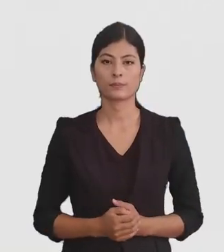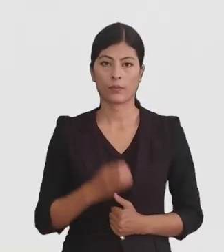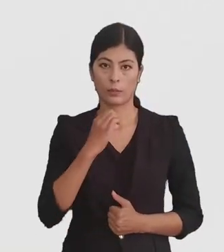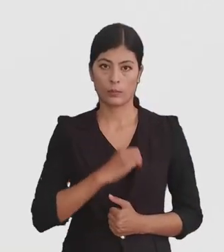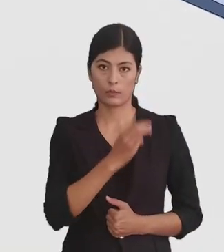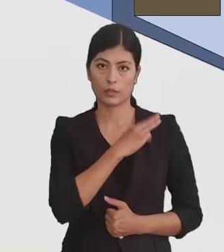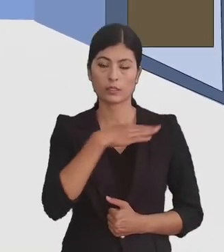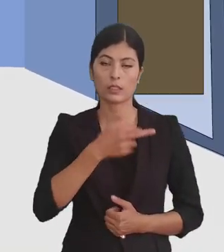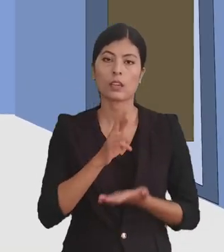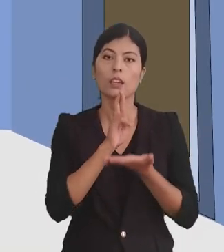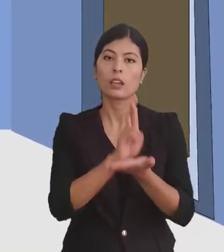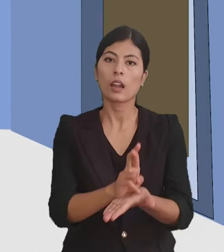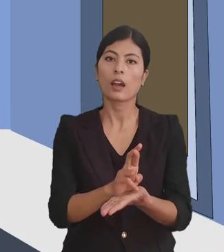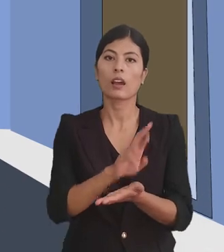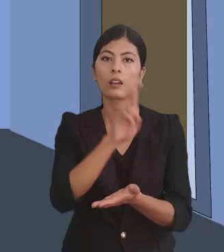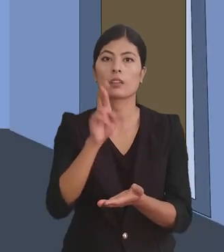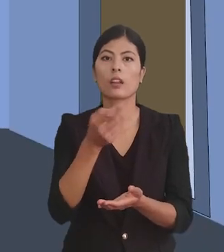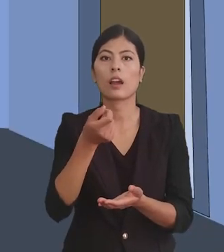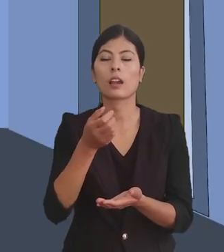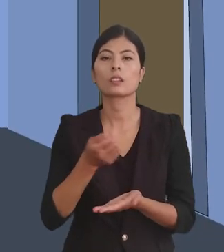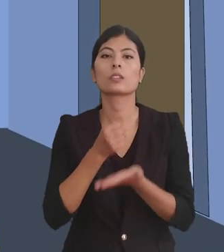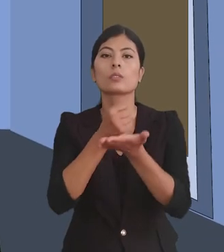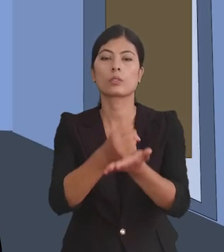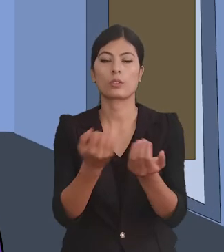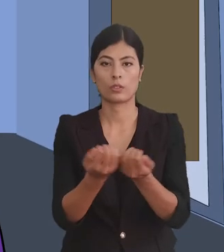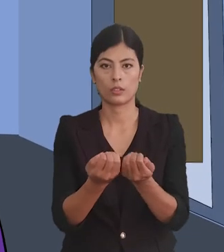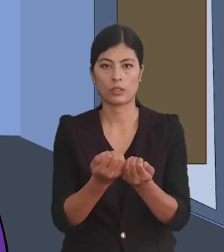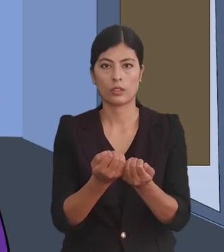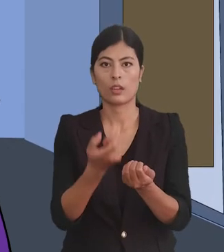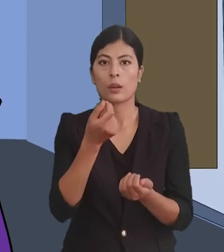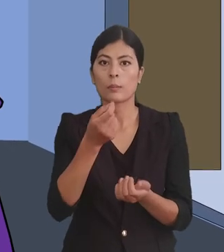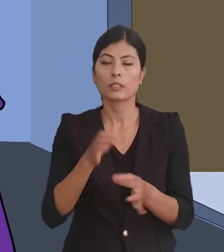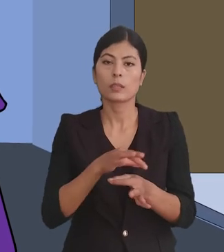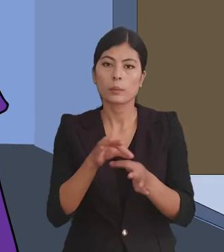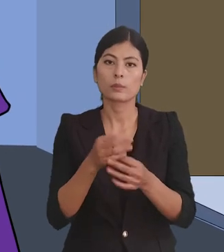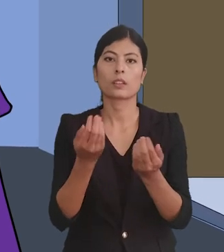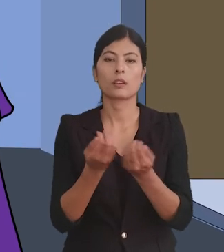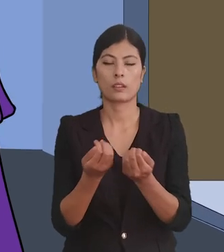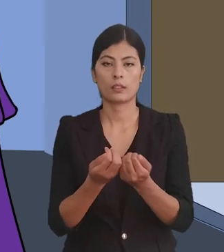पीडितलाई राहत तथा आर्थिक सहयोग उपलब्ध गराउन रकम व्यवस्था गर्ने,